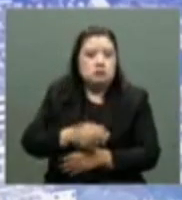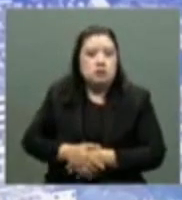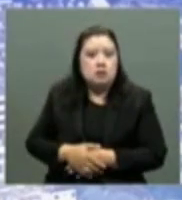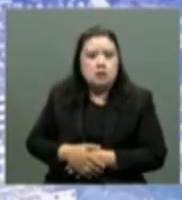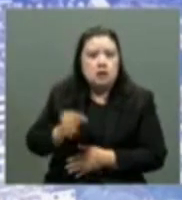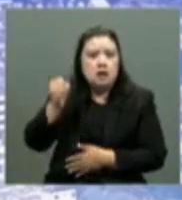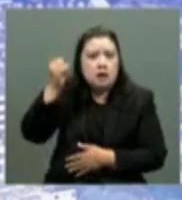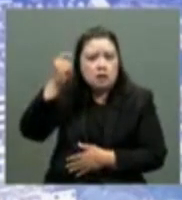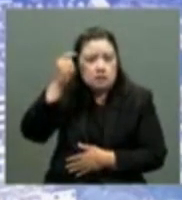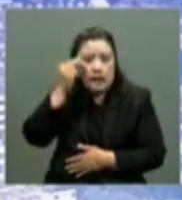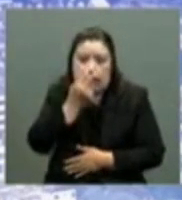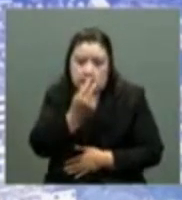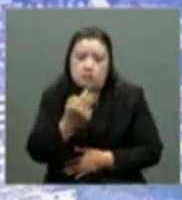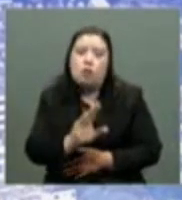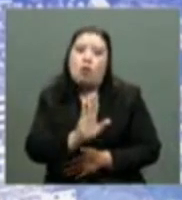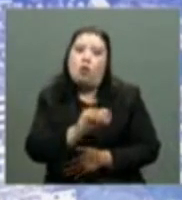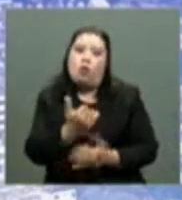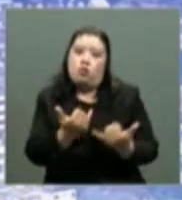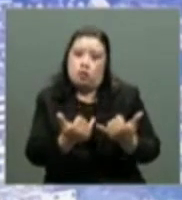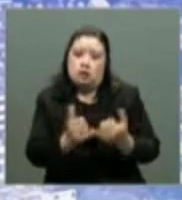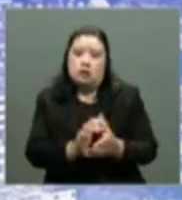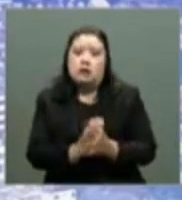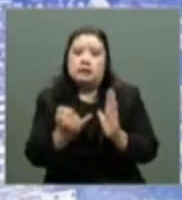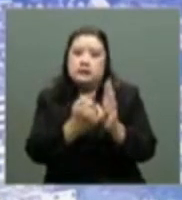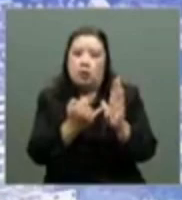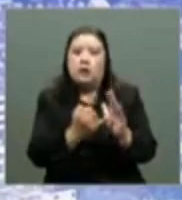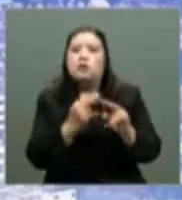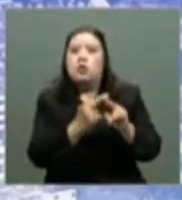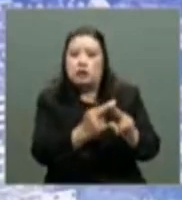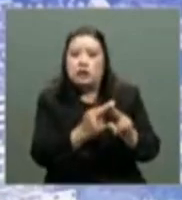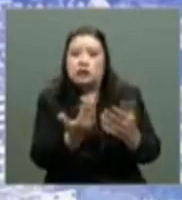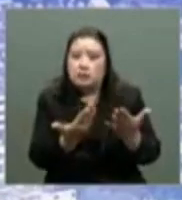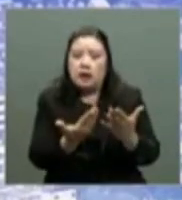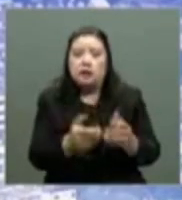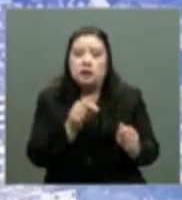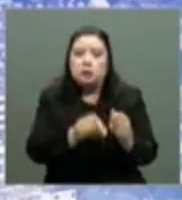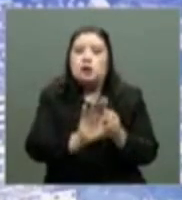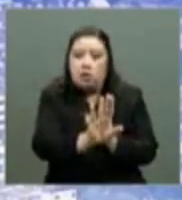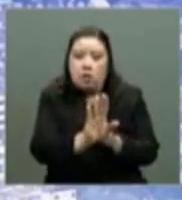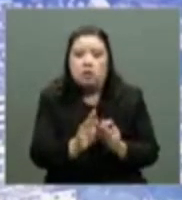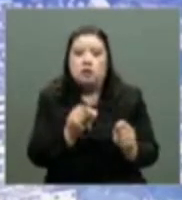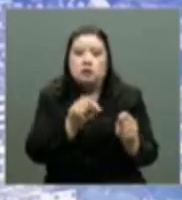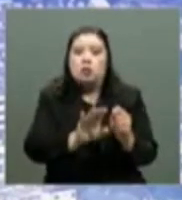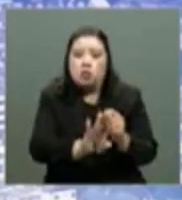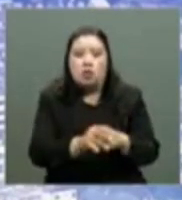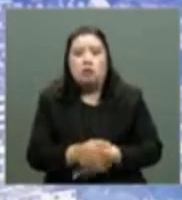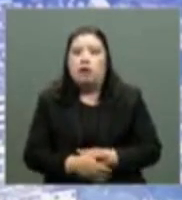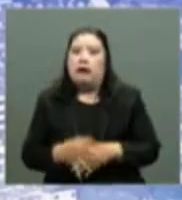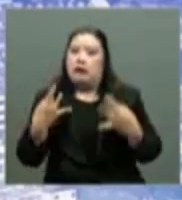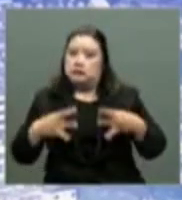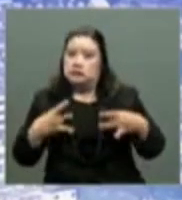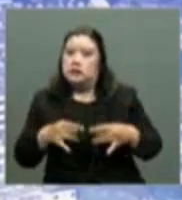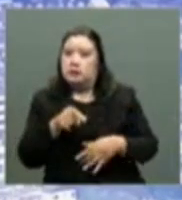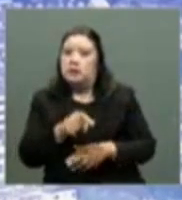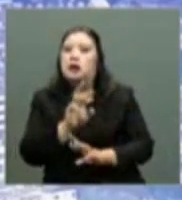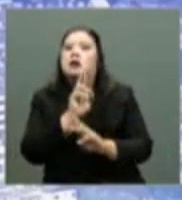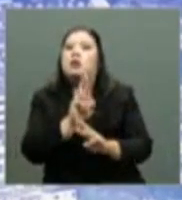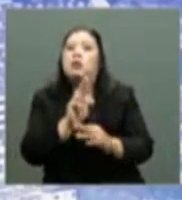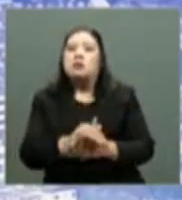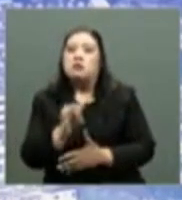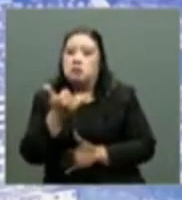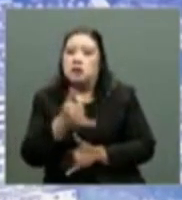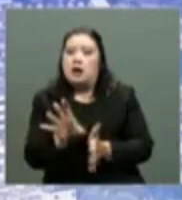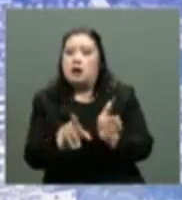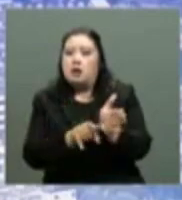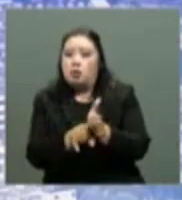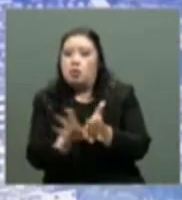ทราบว่าตัวเลขอย่างนี้เกิดขึ้นในจังหวัดของท่านในพื้นที่ของท่านมีความเสี่ยงแล้วล่ะเสี่ยงที่จะติดโรค